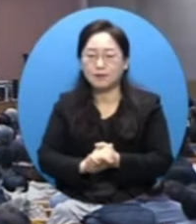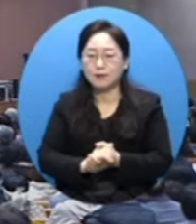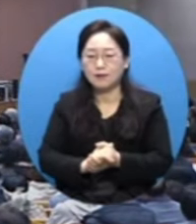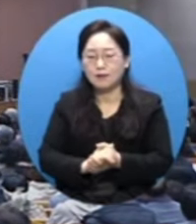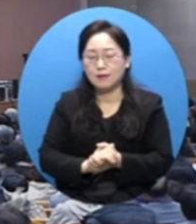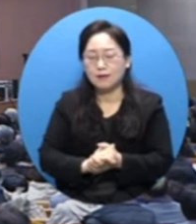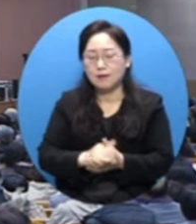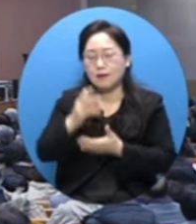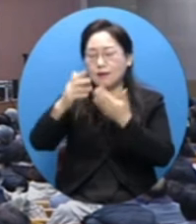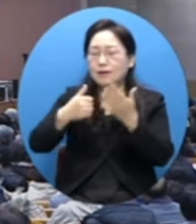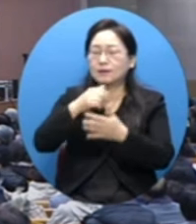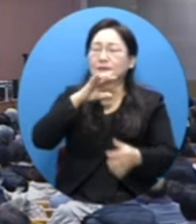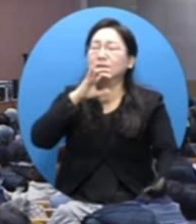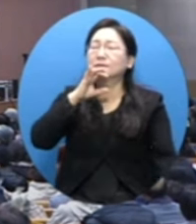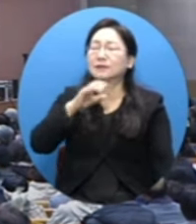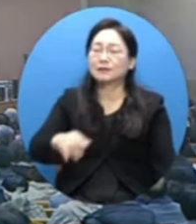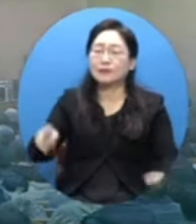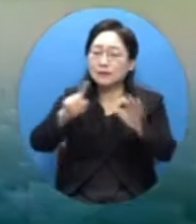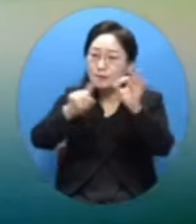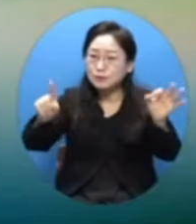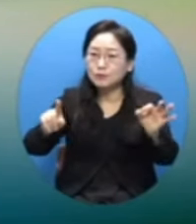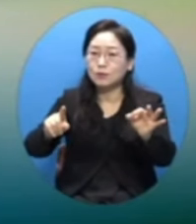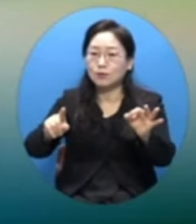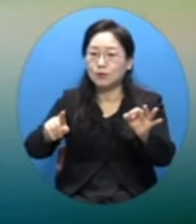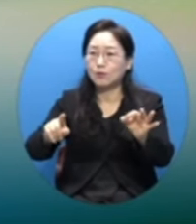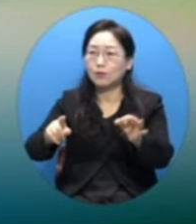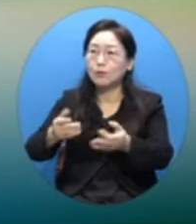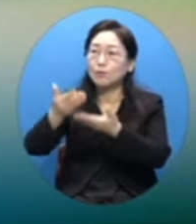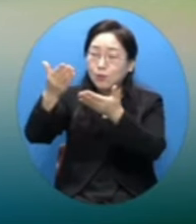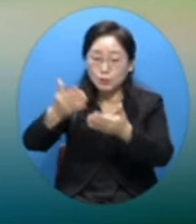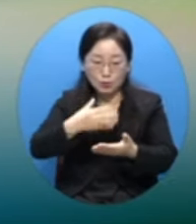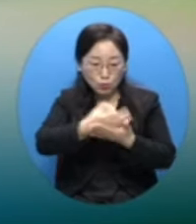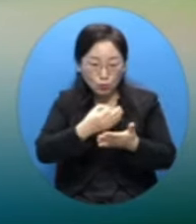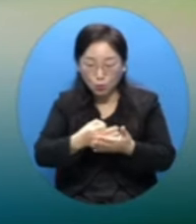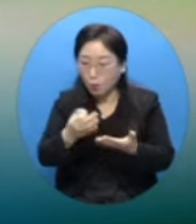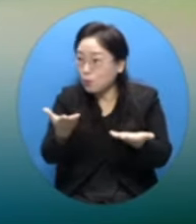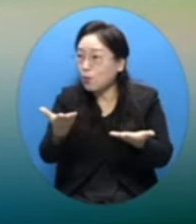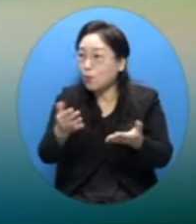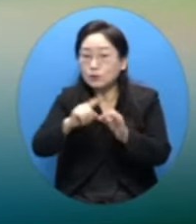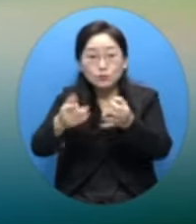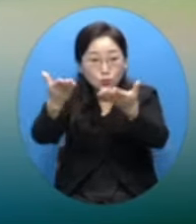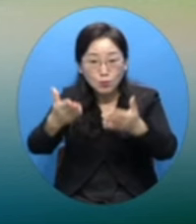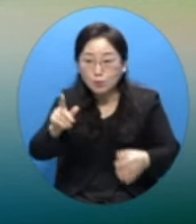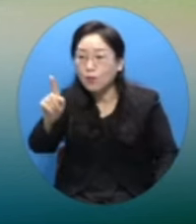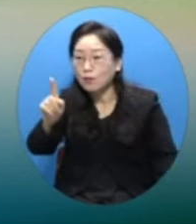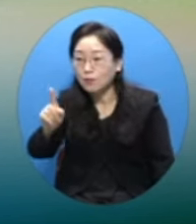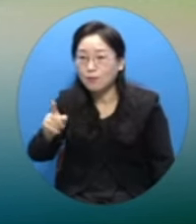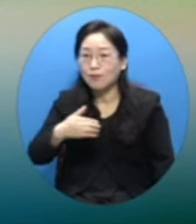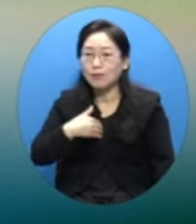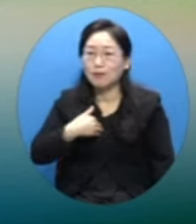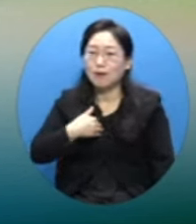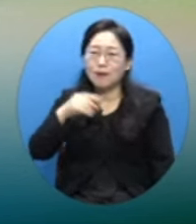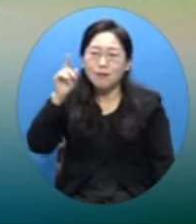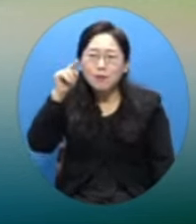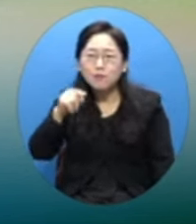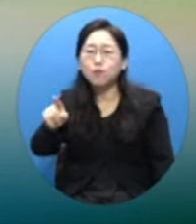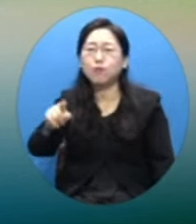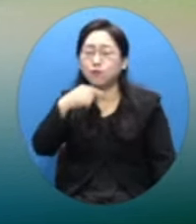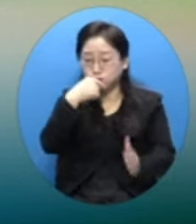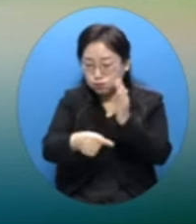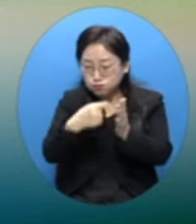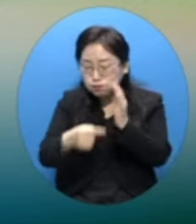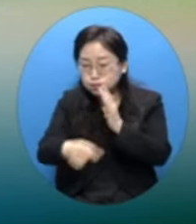앞에 불평합니다. 11조는 버는 돈도 없을 때 하는 것인가요? 매일 적자가 나는데 이럴 땐 하나님이 오히려 손해나는